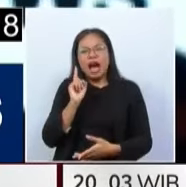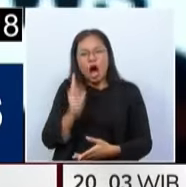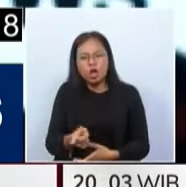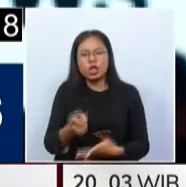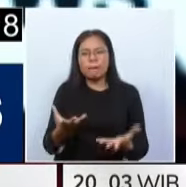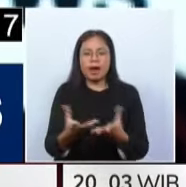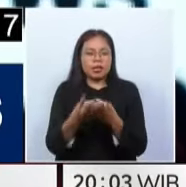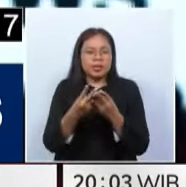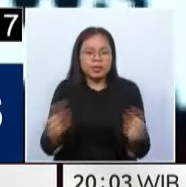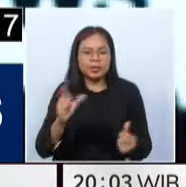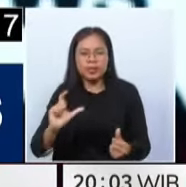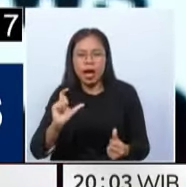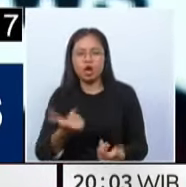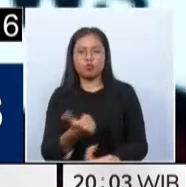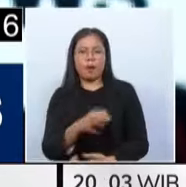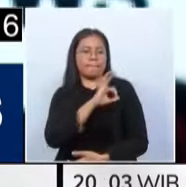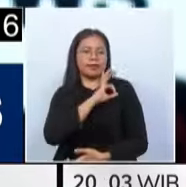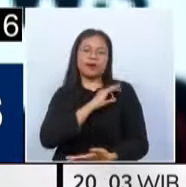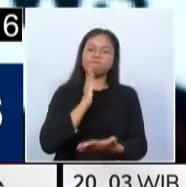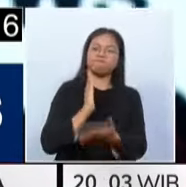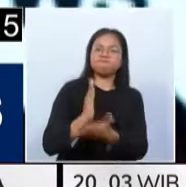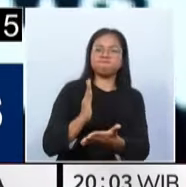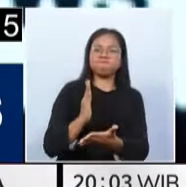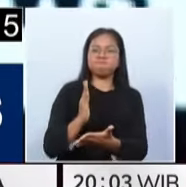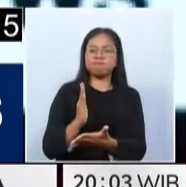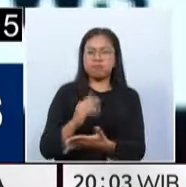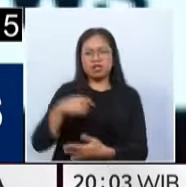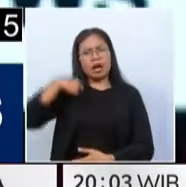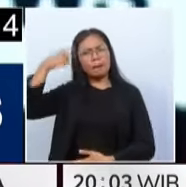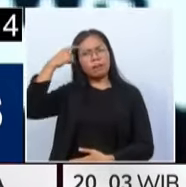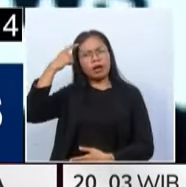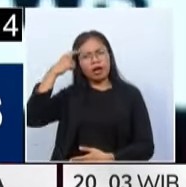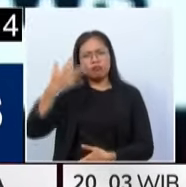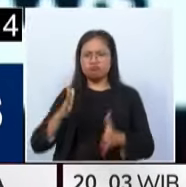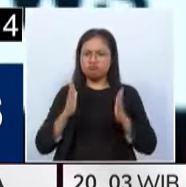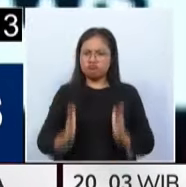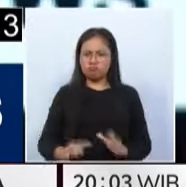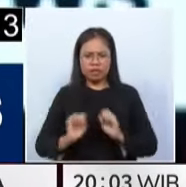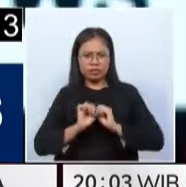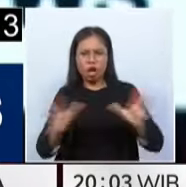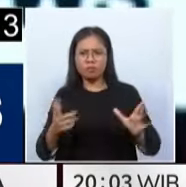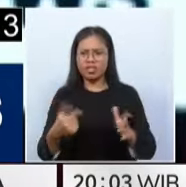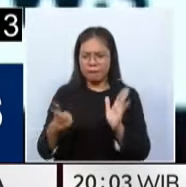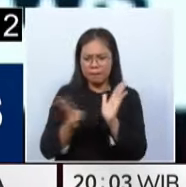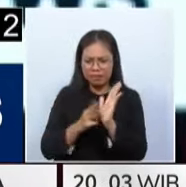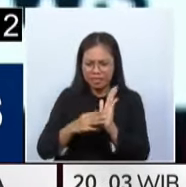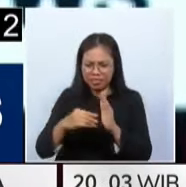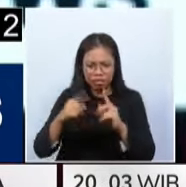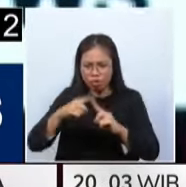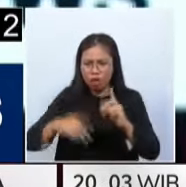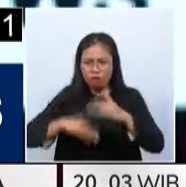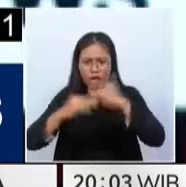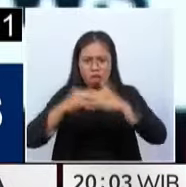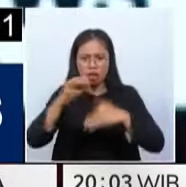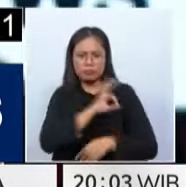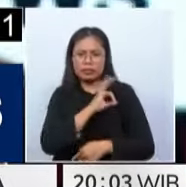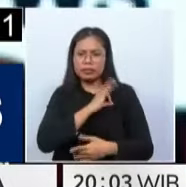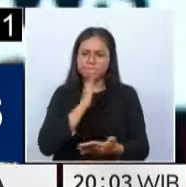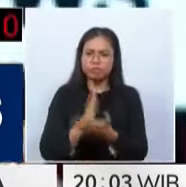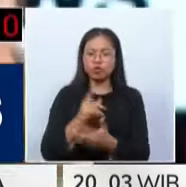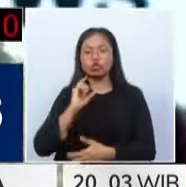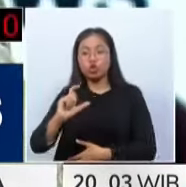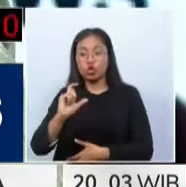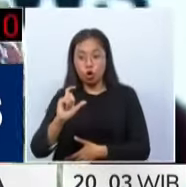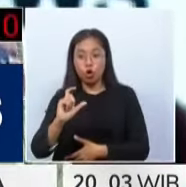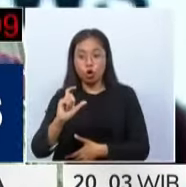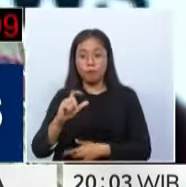itu saya kira sikap yang paling jelas untuk membereskan persoalan ini apapun dalam konteks eksekutif